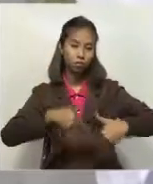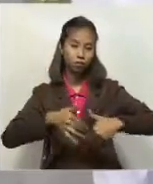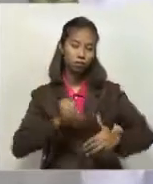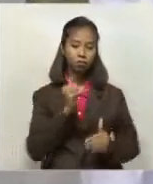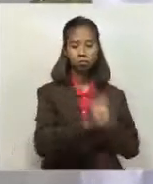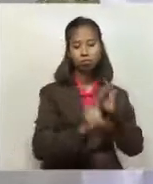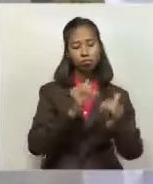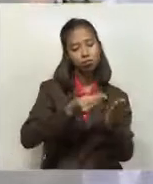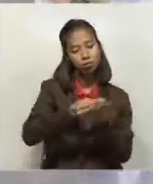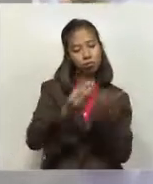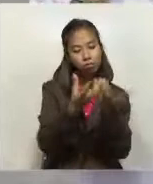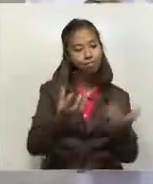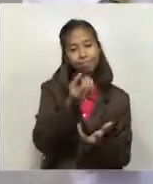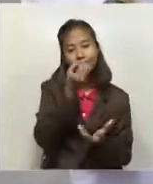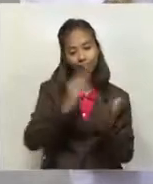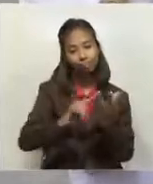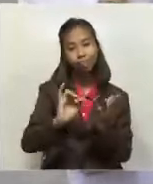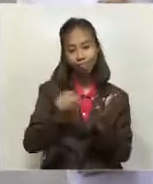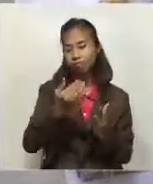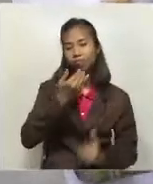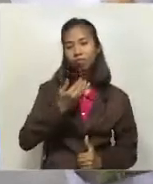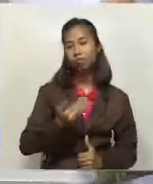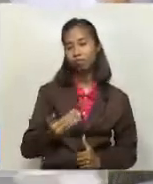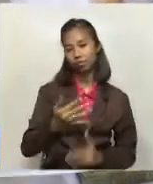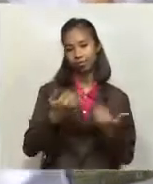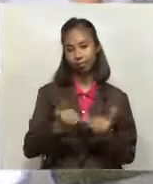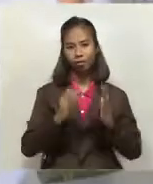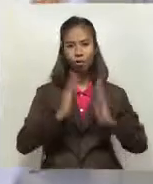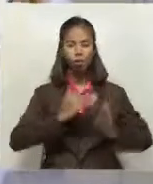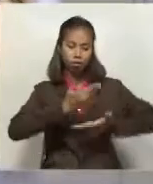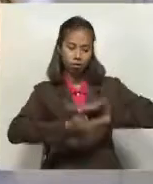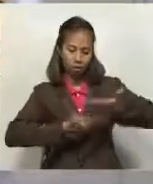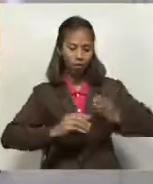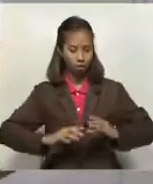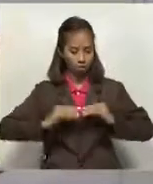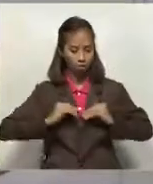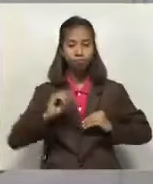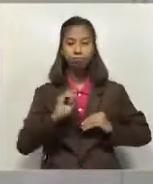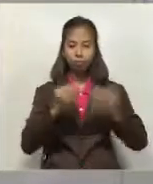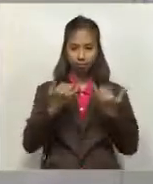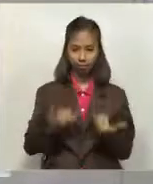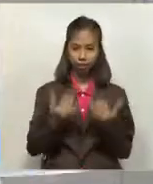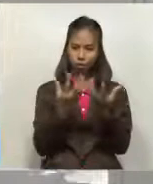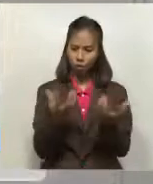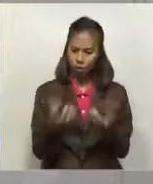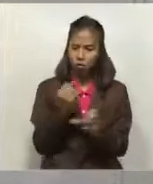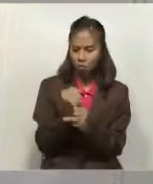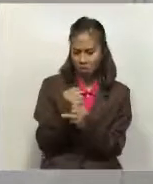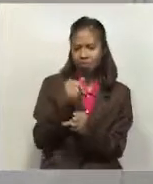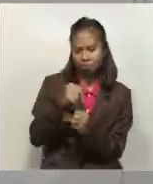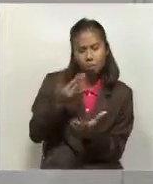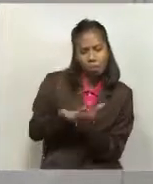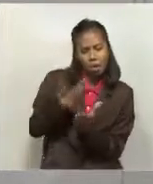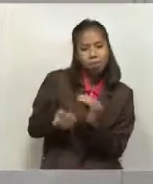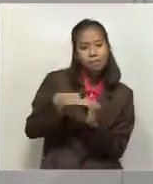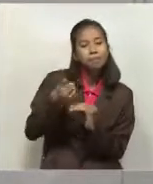จับจ่ายซื้ออาหารเจกันอย่างต่อเนื่องแล้วค่ะขณะที่พ่อค้าแม่ค้าก็ยอมรับว่าราคาวัตถุดิบนั้นปรับตัวขึ้นเล็กน้